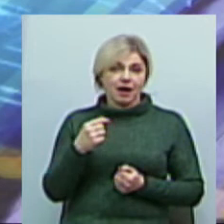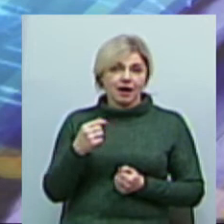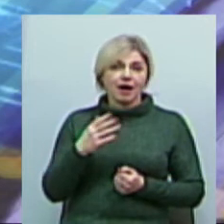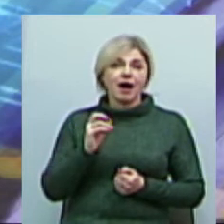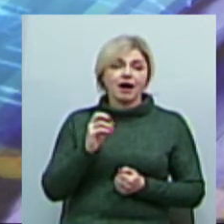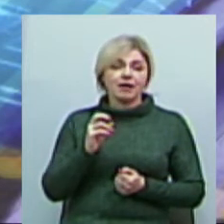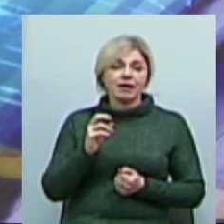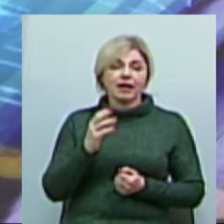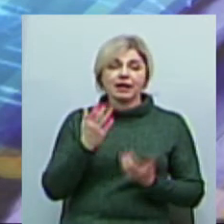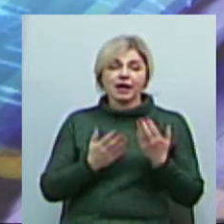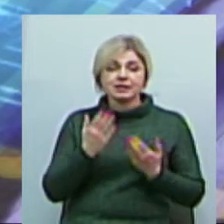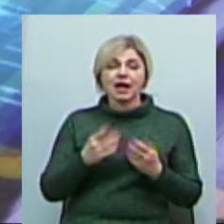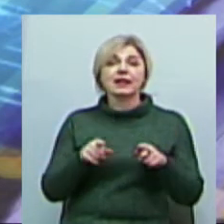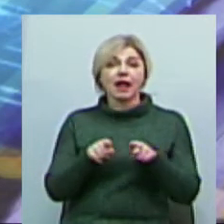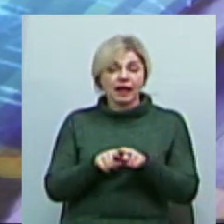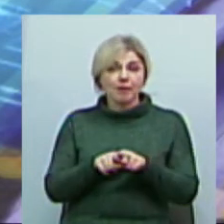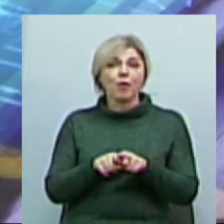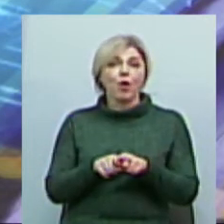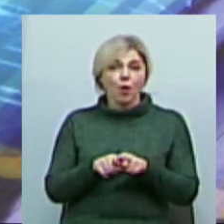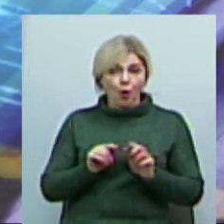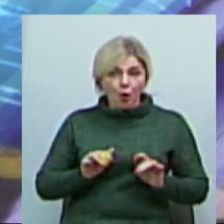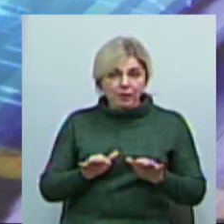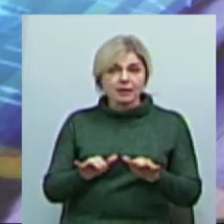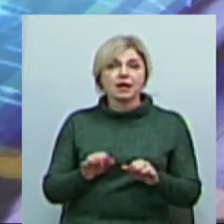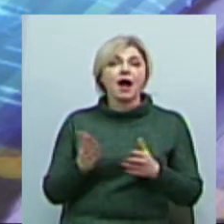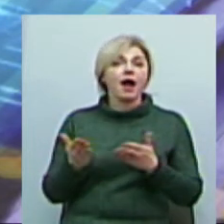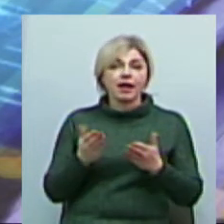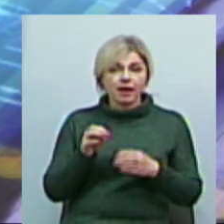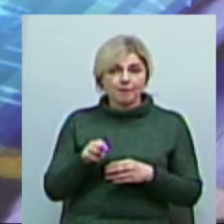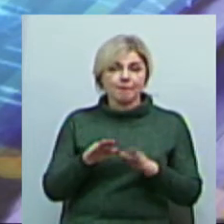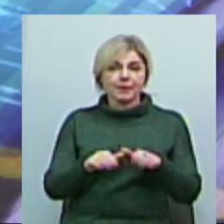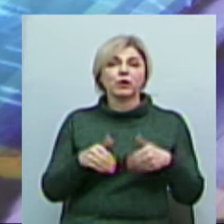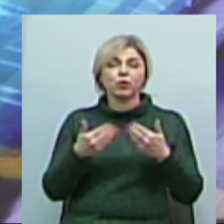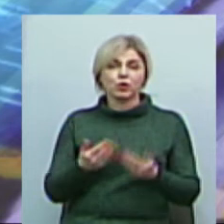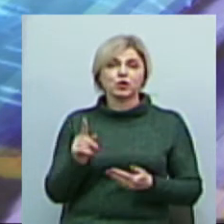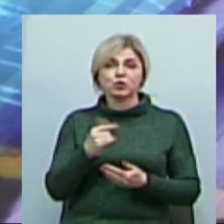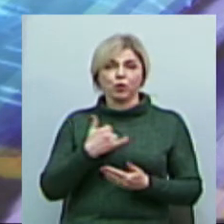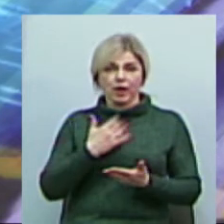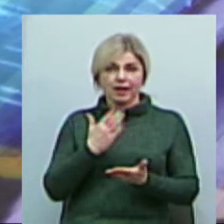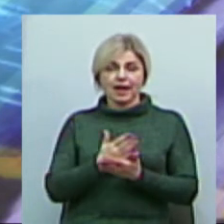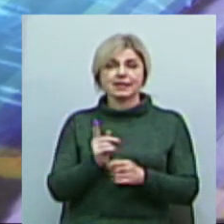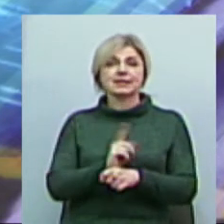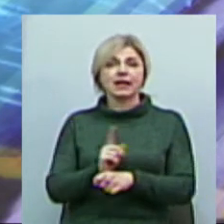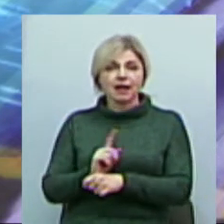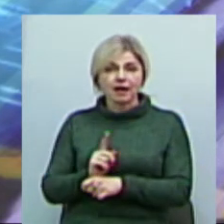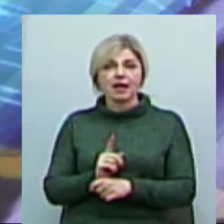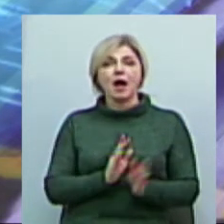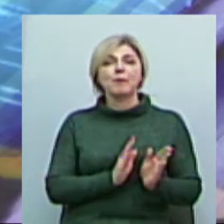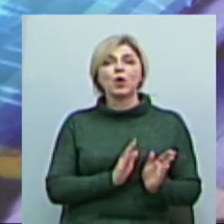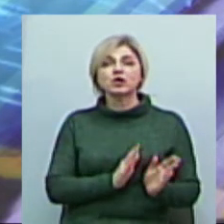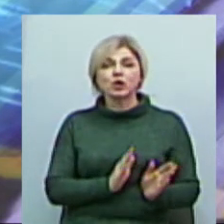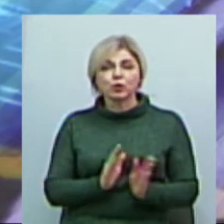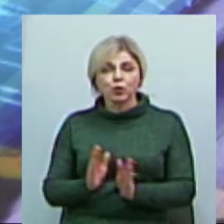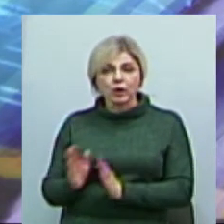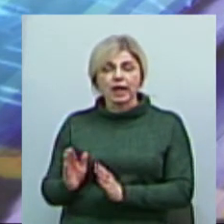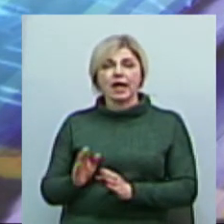об'єднитися от таким от образом, яким предложено, що у нас є стандарти, процедури,